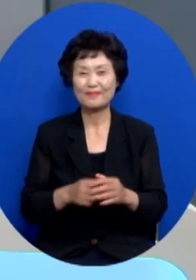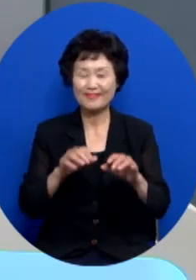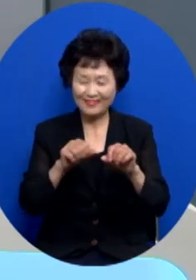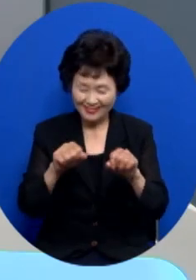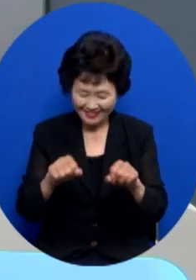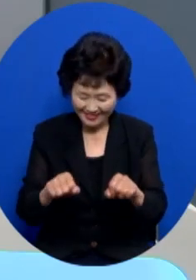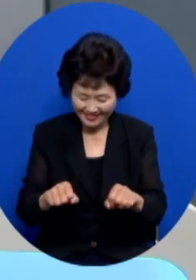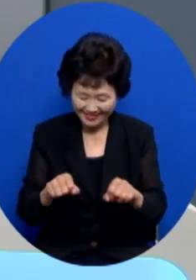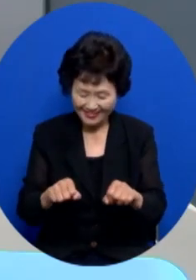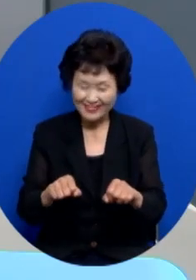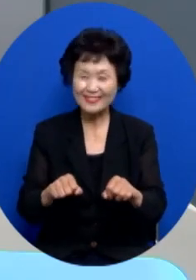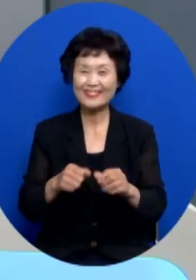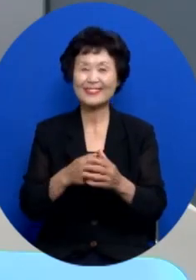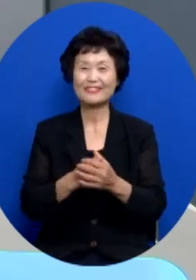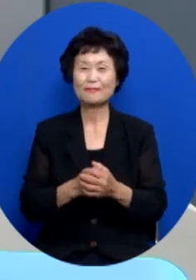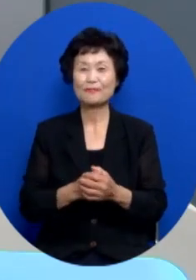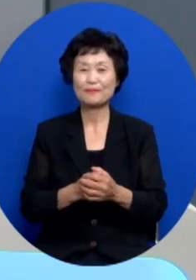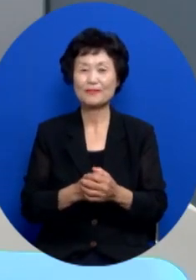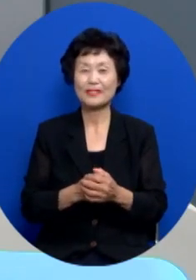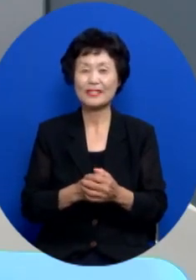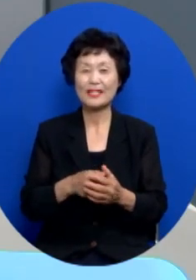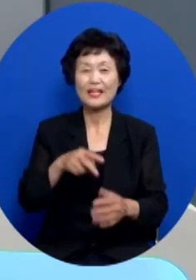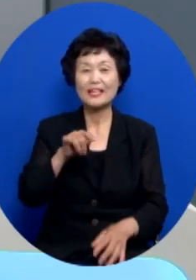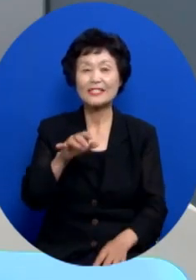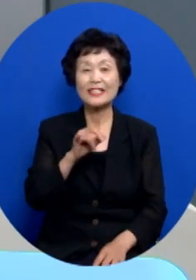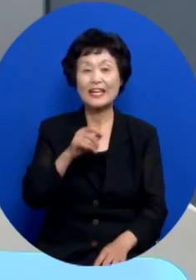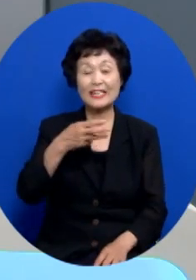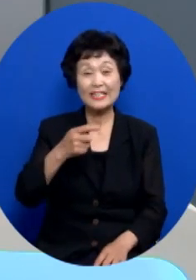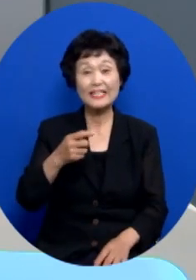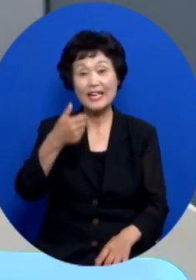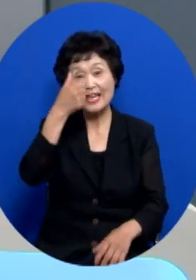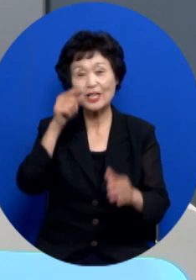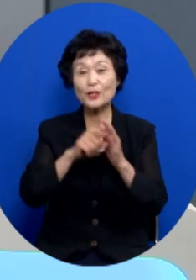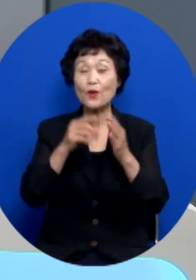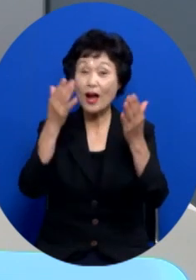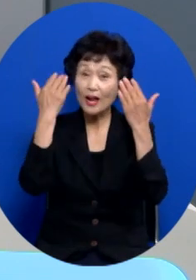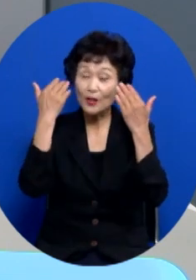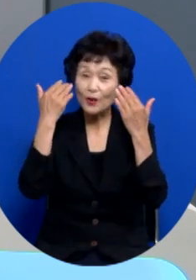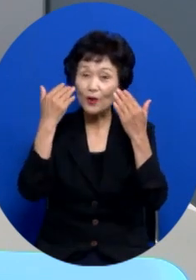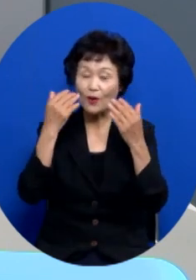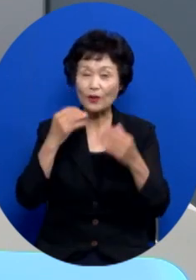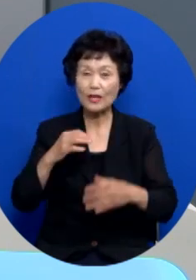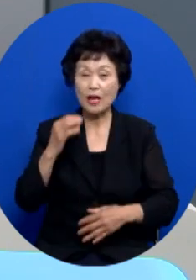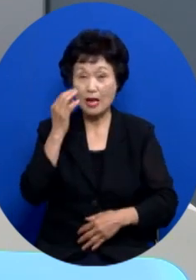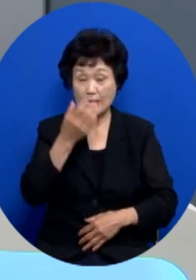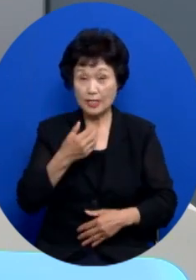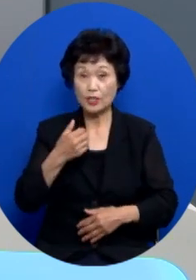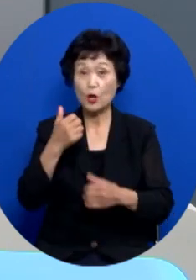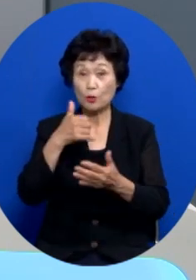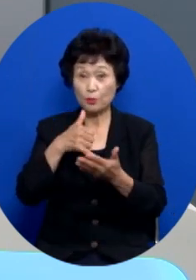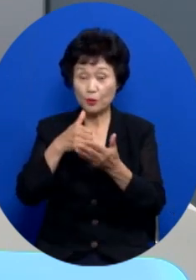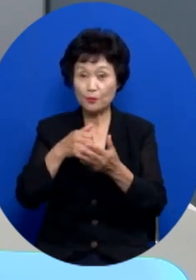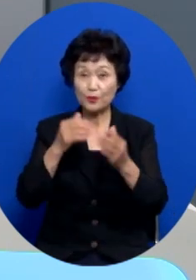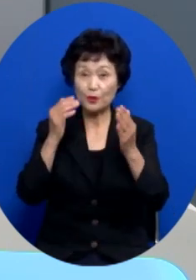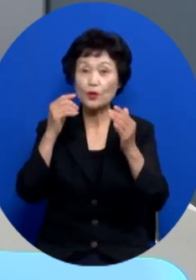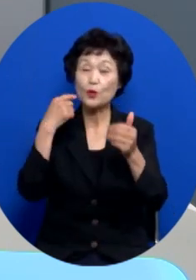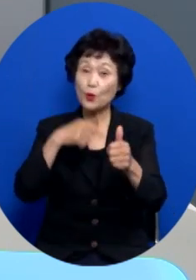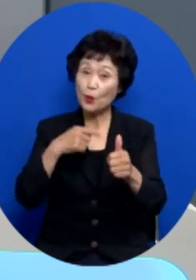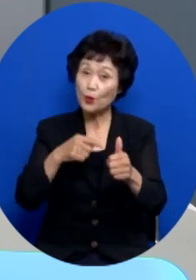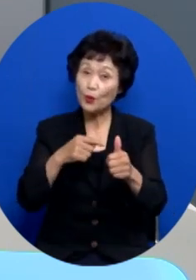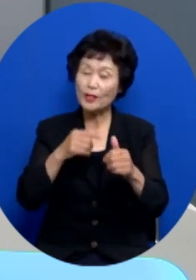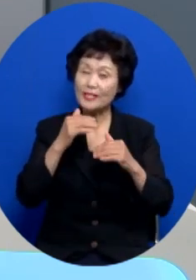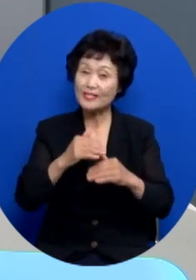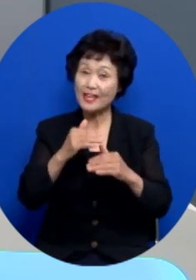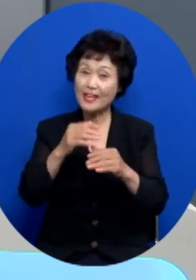안녕하세요. 안녕하세요. 네. 세일의 기독학교는 성품 교육에 힘쓰고 계신데요. 성품 훈련이라는 말이 어울릴 정도로 체계적인